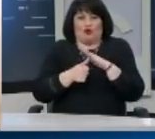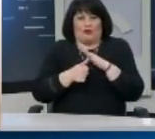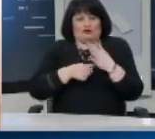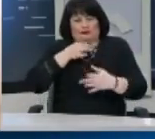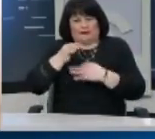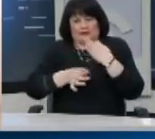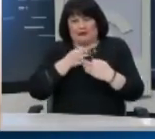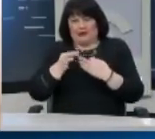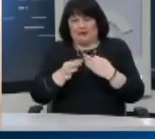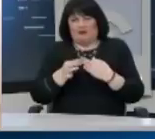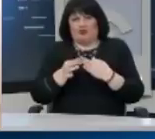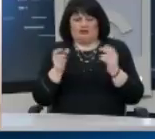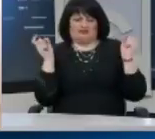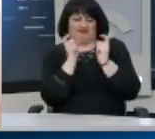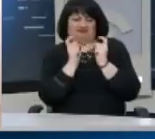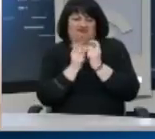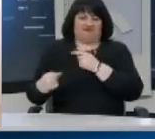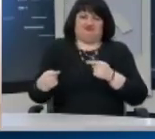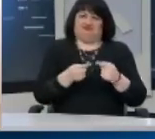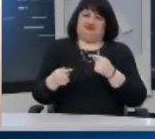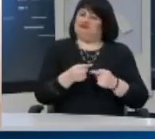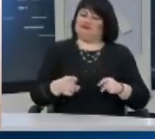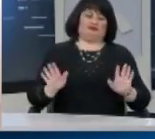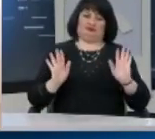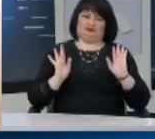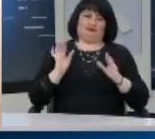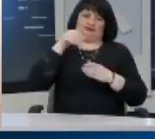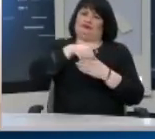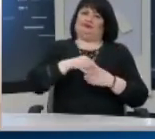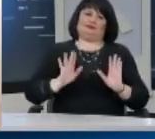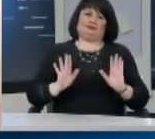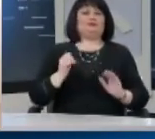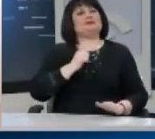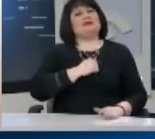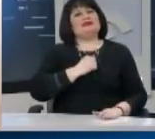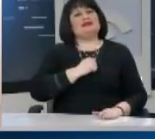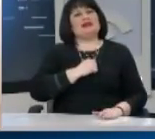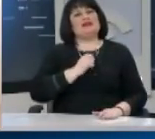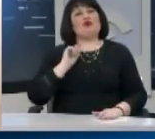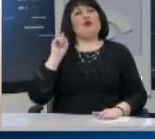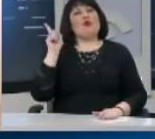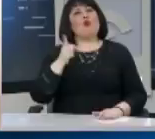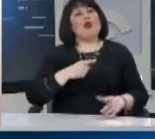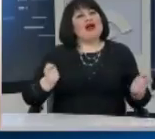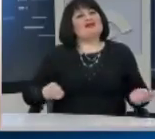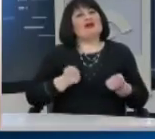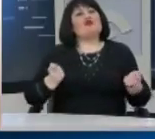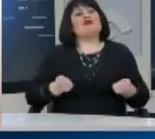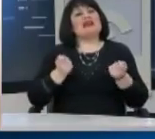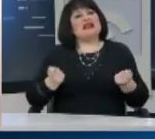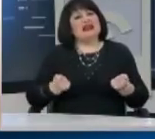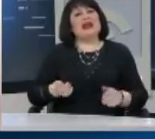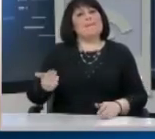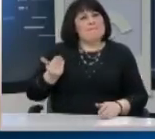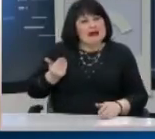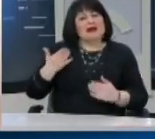στην διένεξη στην αντιπαράθεση που υπήρξε πιστεύω πως όλες οι ενέργειες που γίνανε και